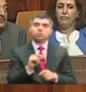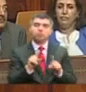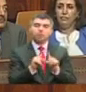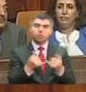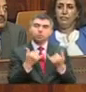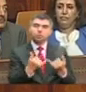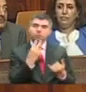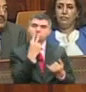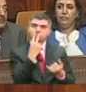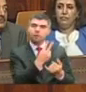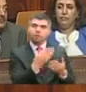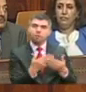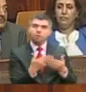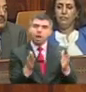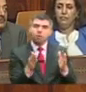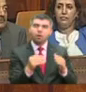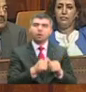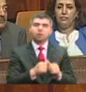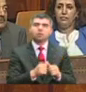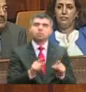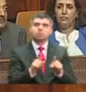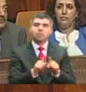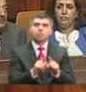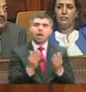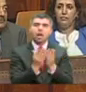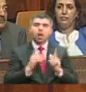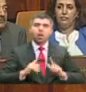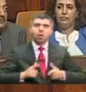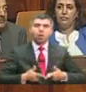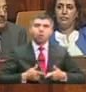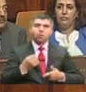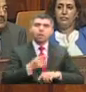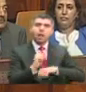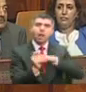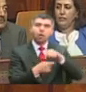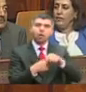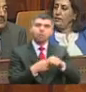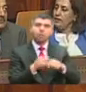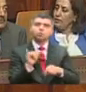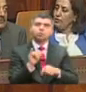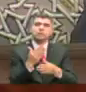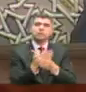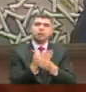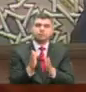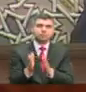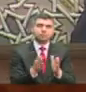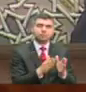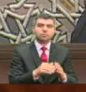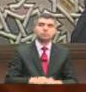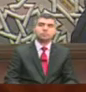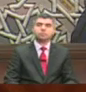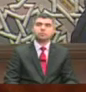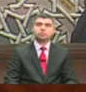الآن لم يتم فتح مثل هذه الملحقات الإعدادية بالعالم القروي؟ وشكرا. شكرا سيدة النائبة